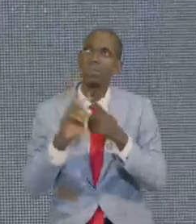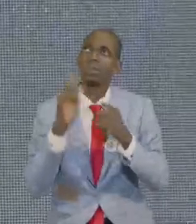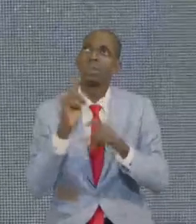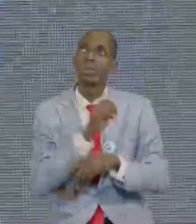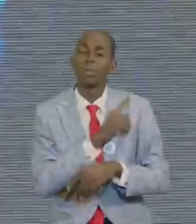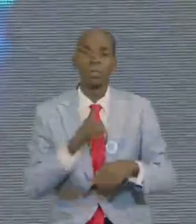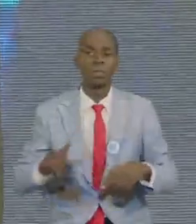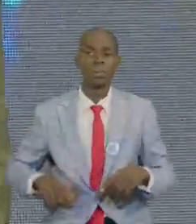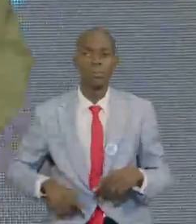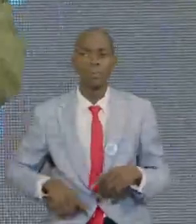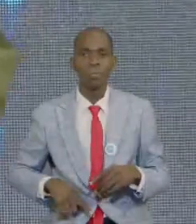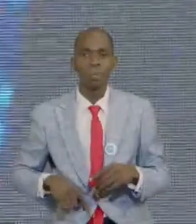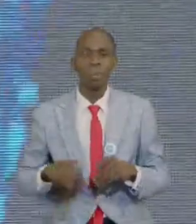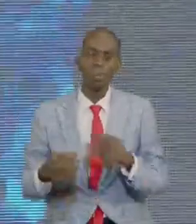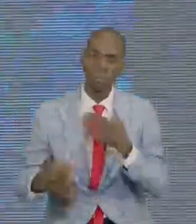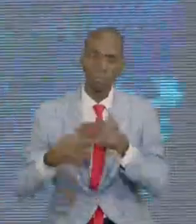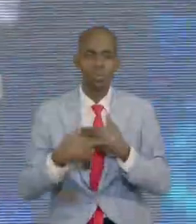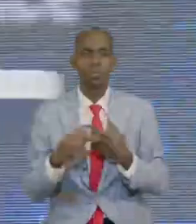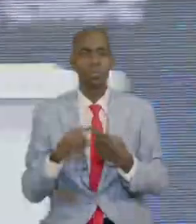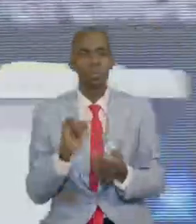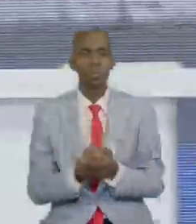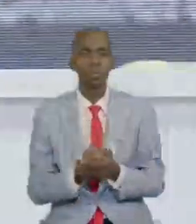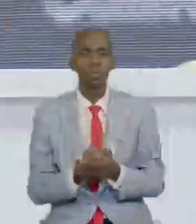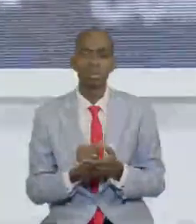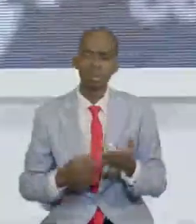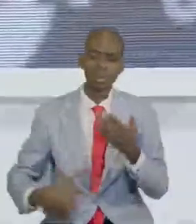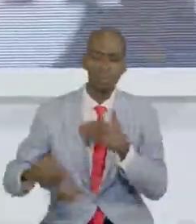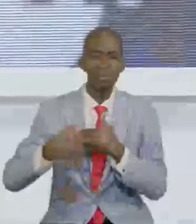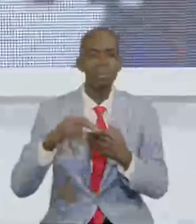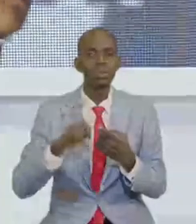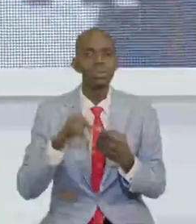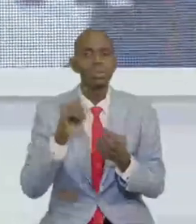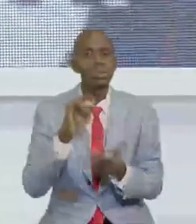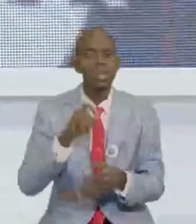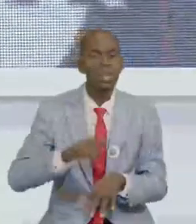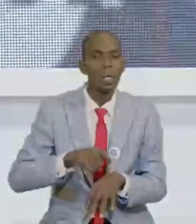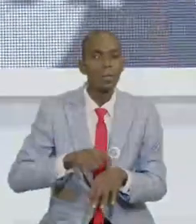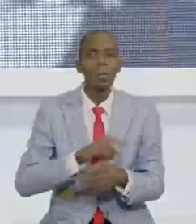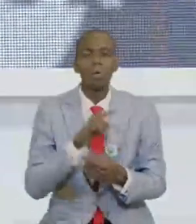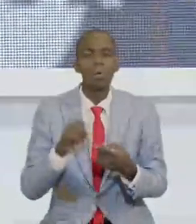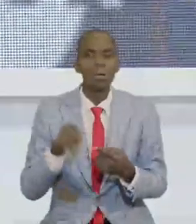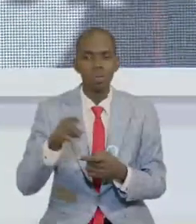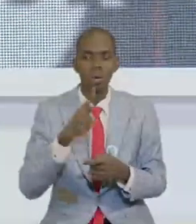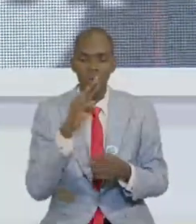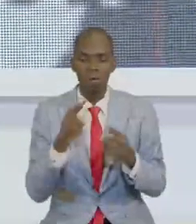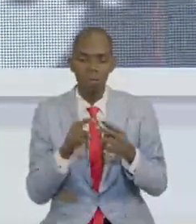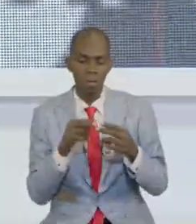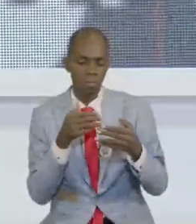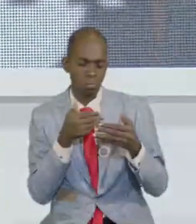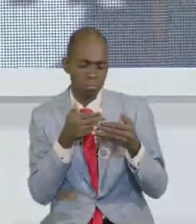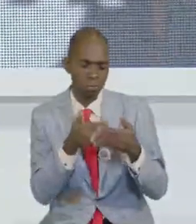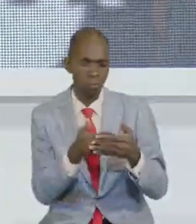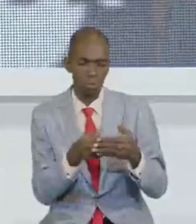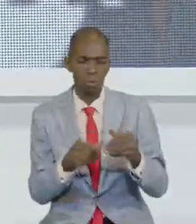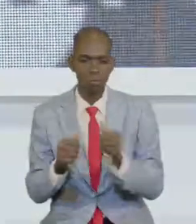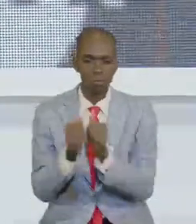Seigneur, return, retourne, return to the time when you were intimate and fresh of the Lord, retourne au moment